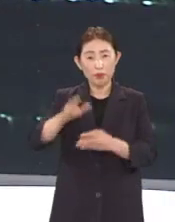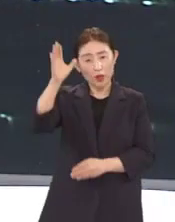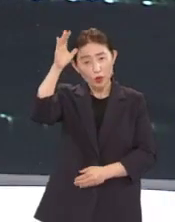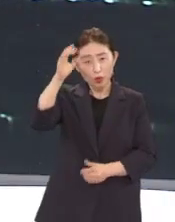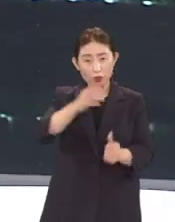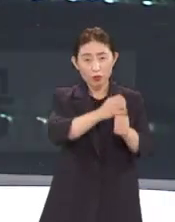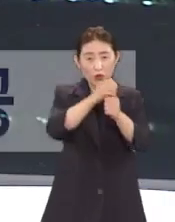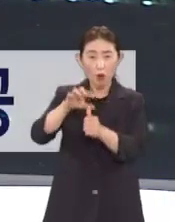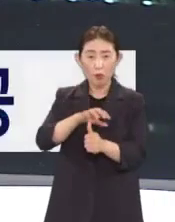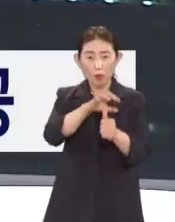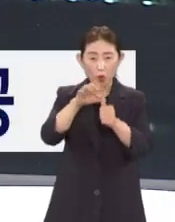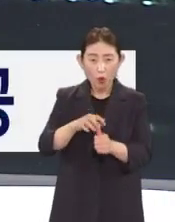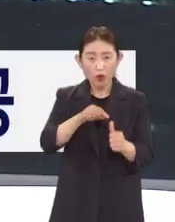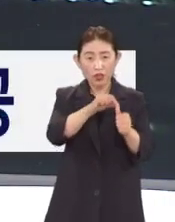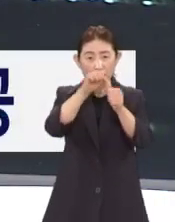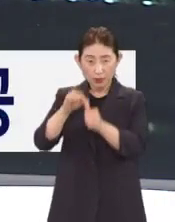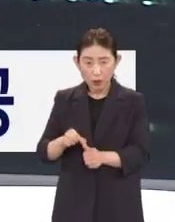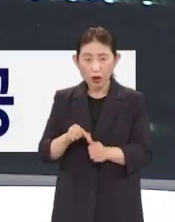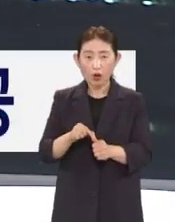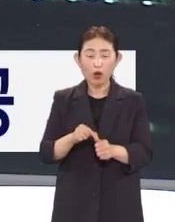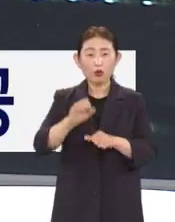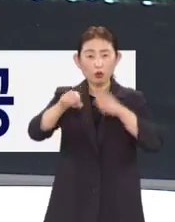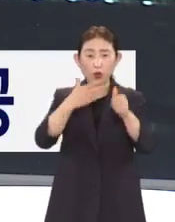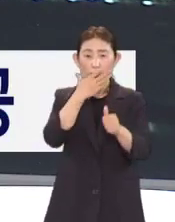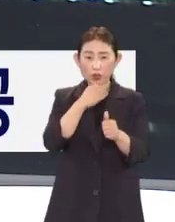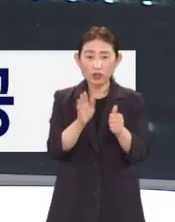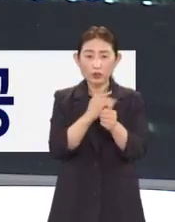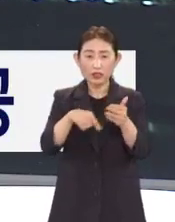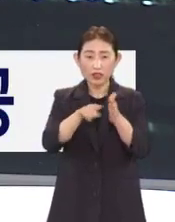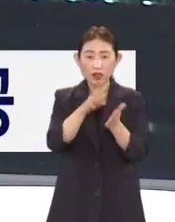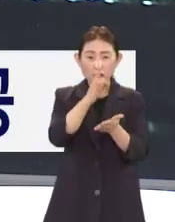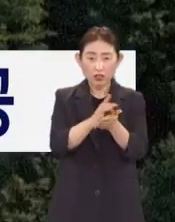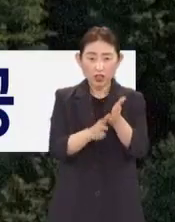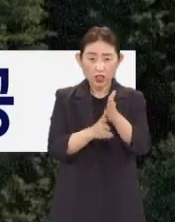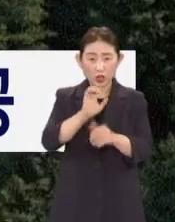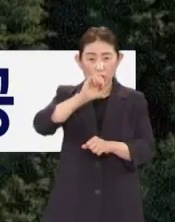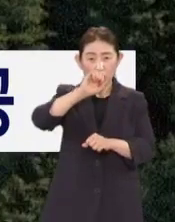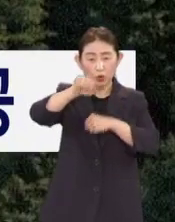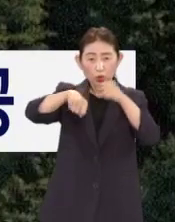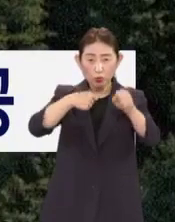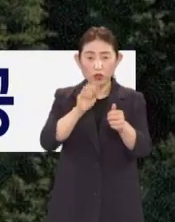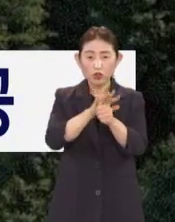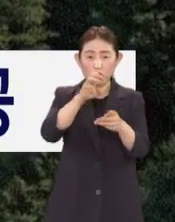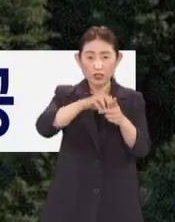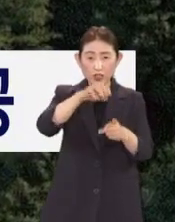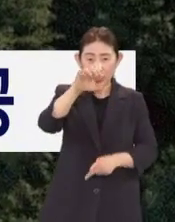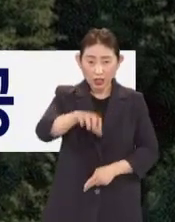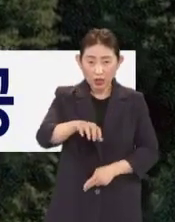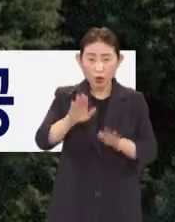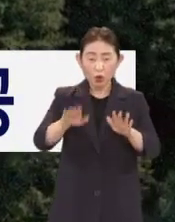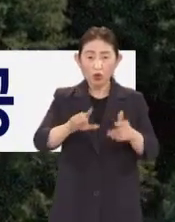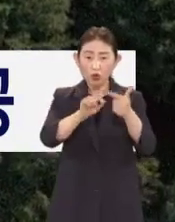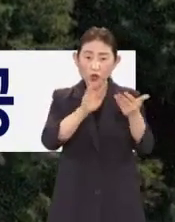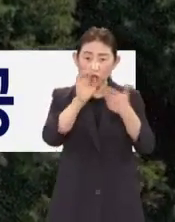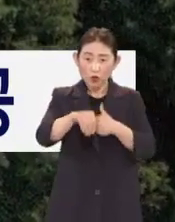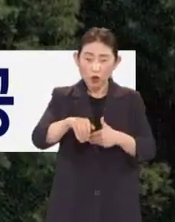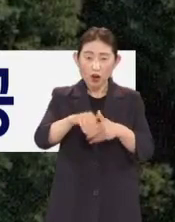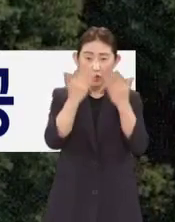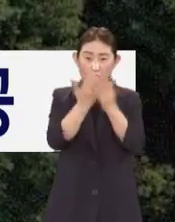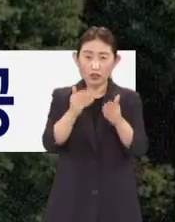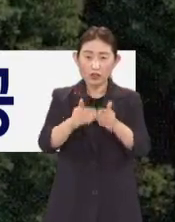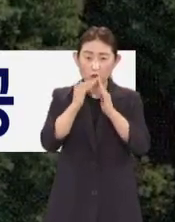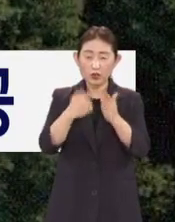유기동물의 보호조치와 입양 등 동물 복지를 위한 천안시 반려동물지원센터가 올 하반기 준공을